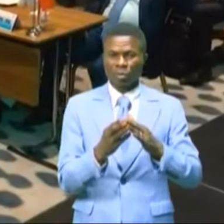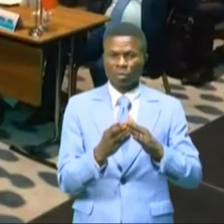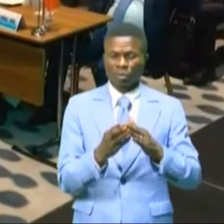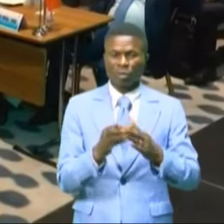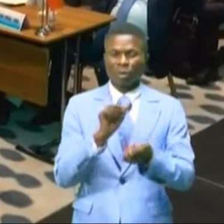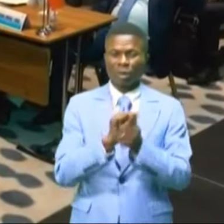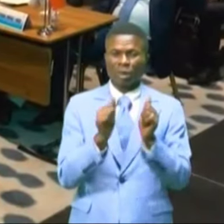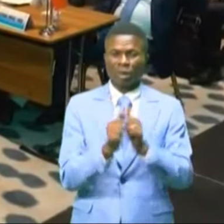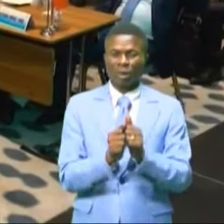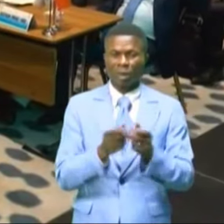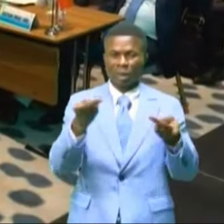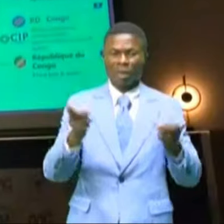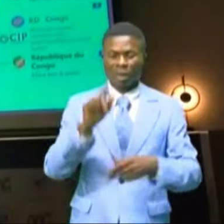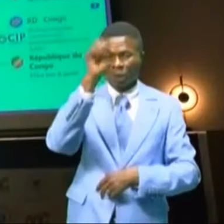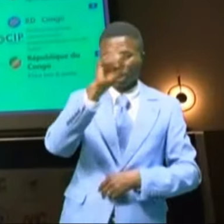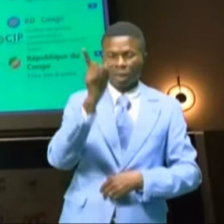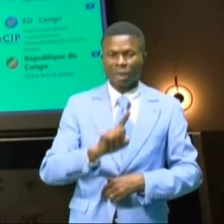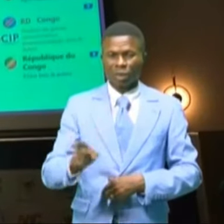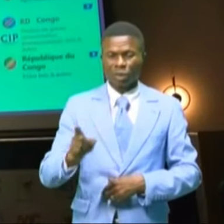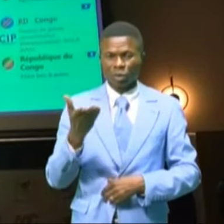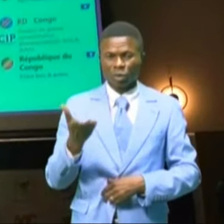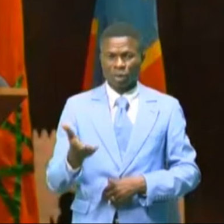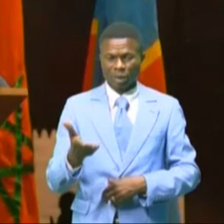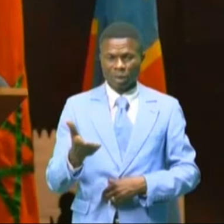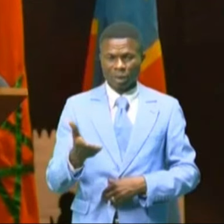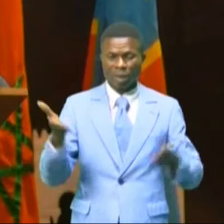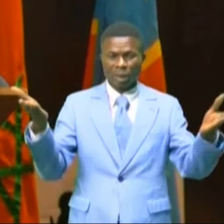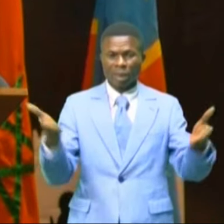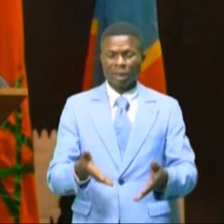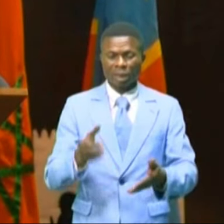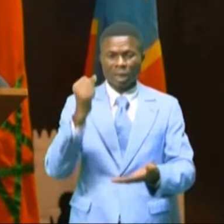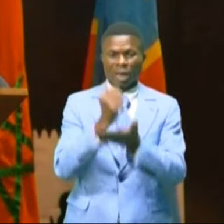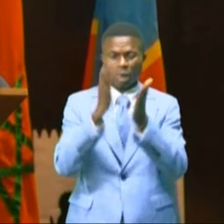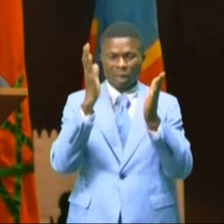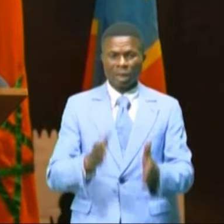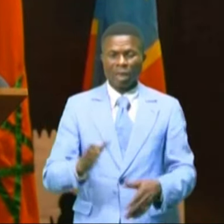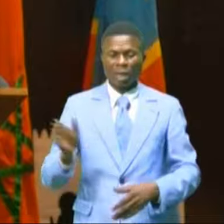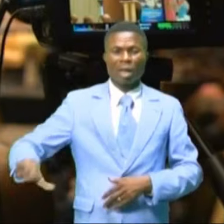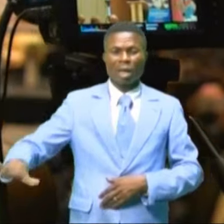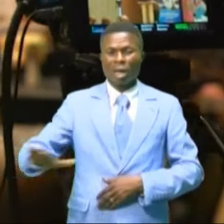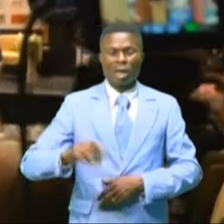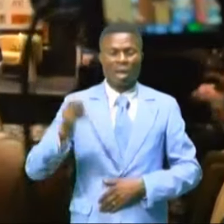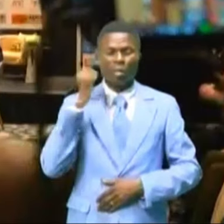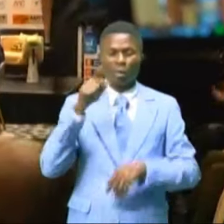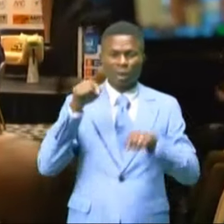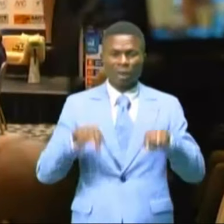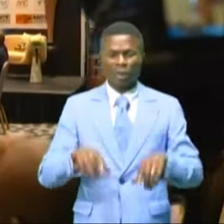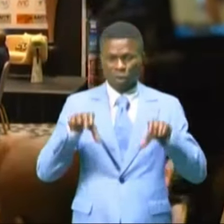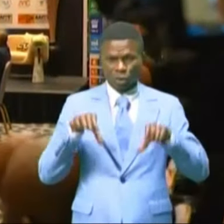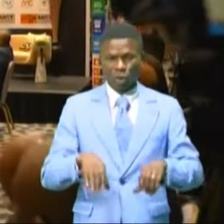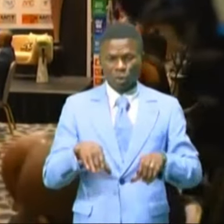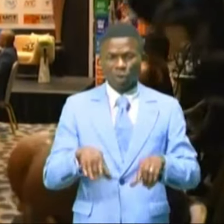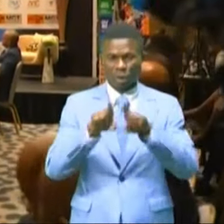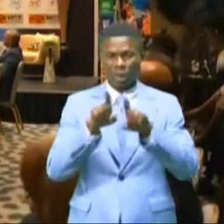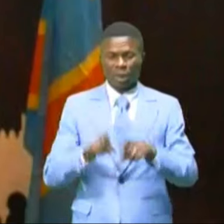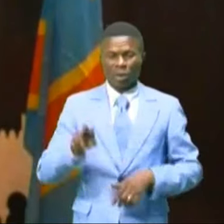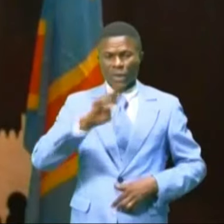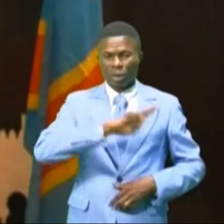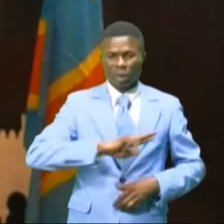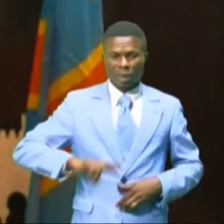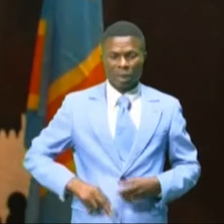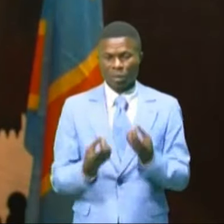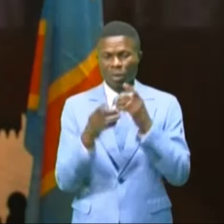de l'aménageur de la zone Poulmalébou. En présence des ambassadeurs du Maroc en RDC et de celui de la RDC au